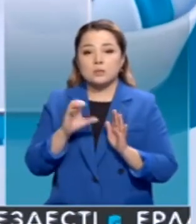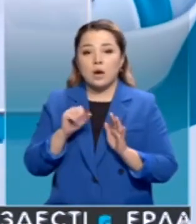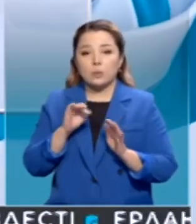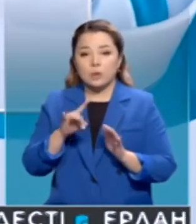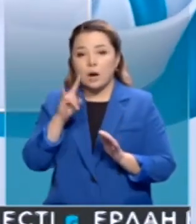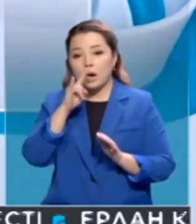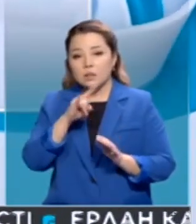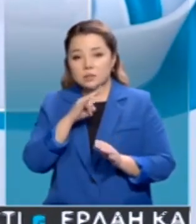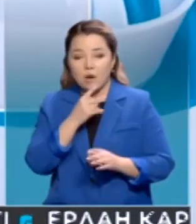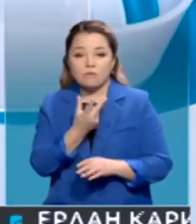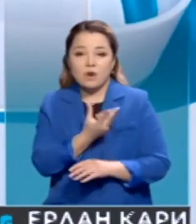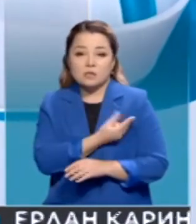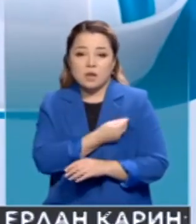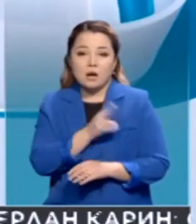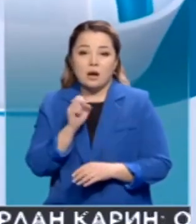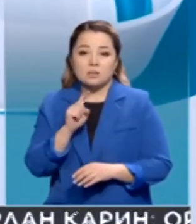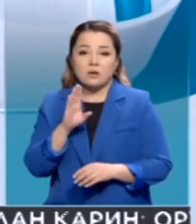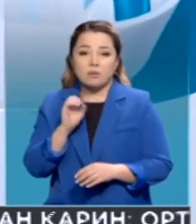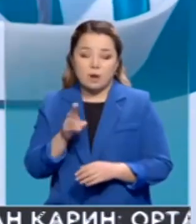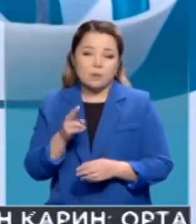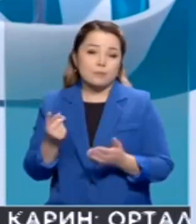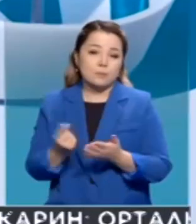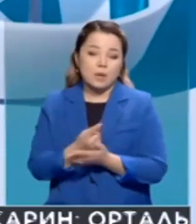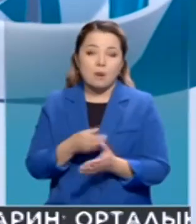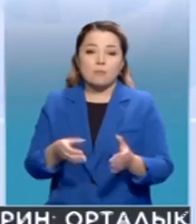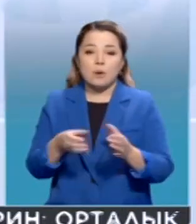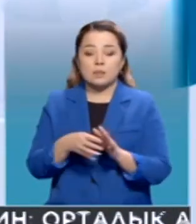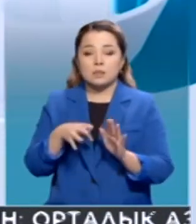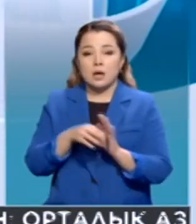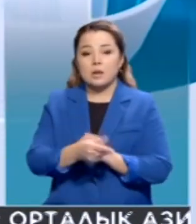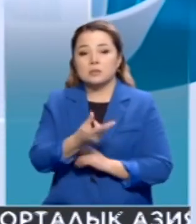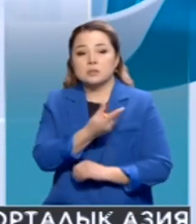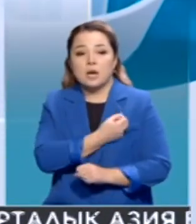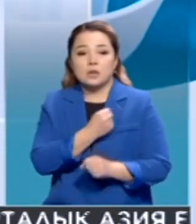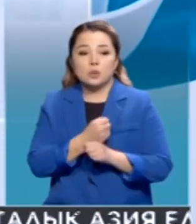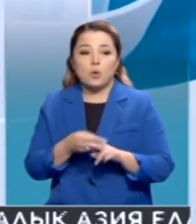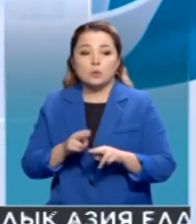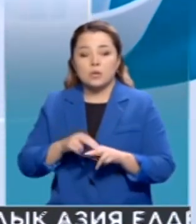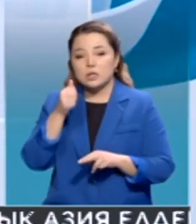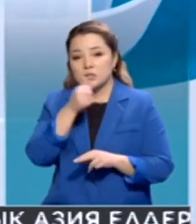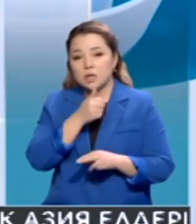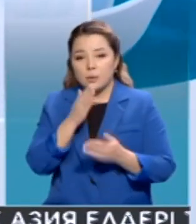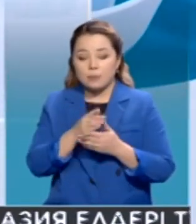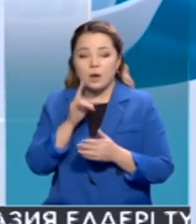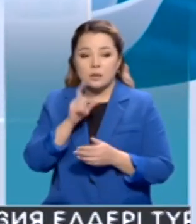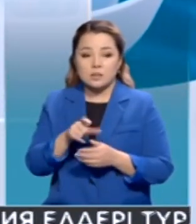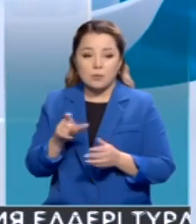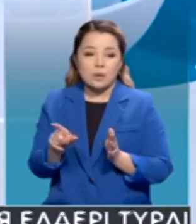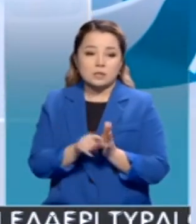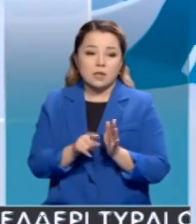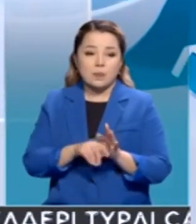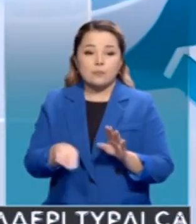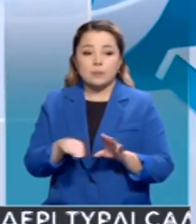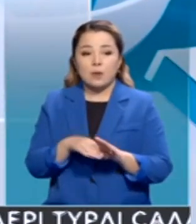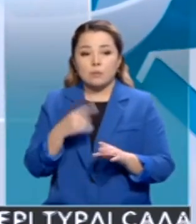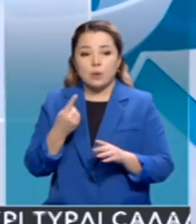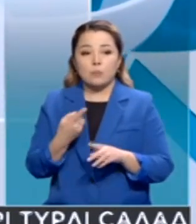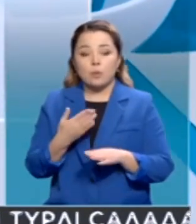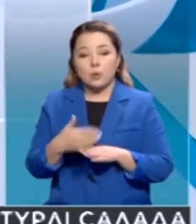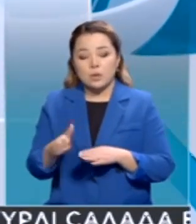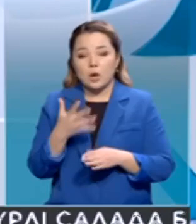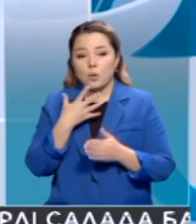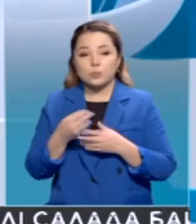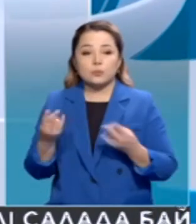сәуірде қазақстандық вакцина Казвак алғашқы партиясы салына бастады. Осы жылы азаматтарға зейнетақы жинақтарының бір бөлігін өз